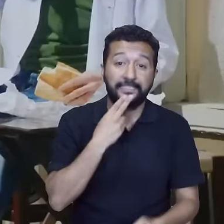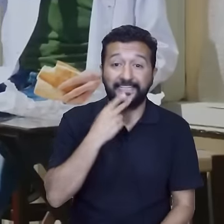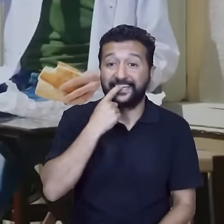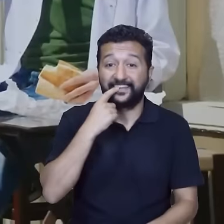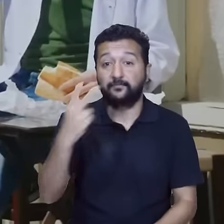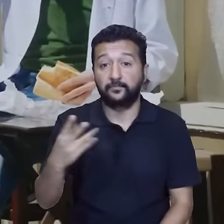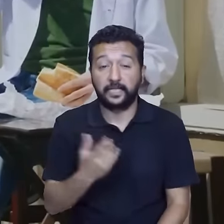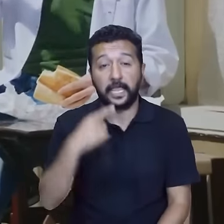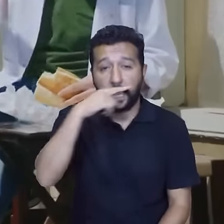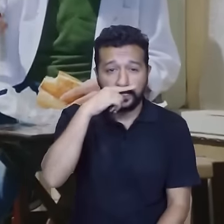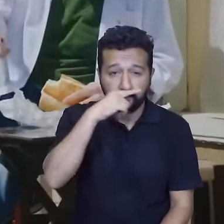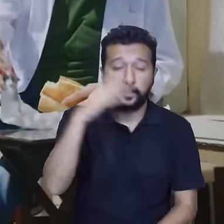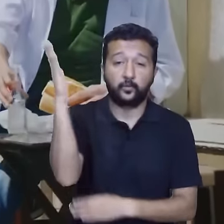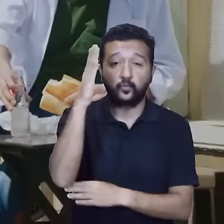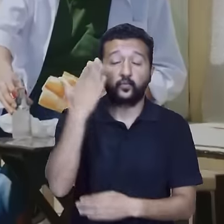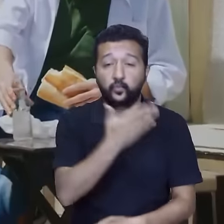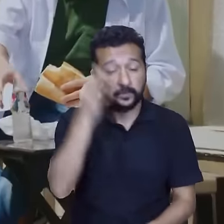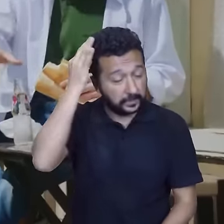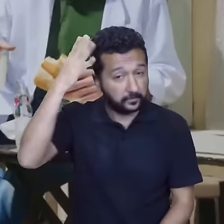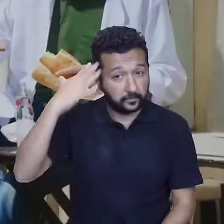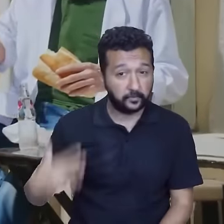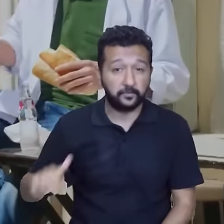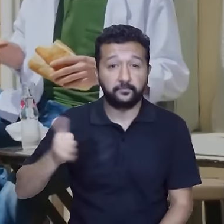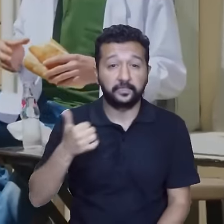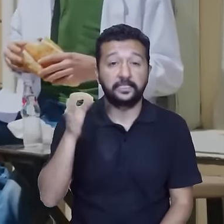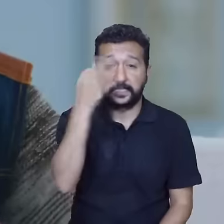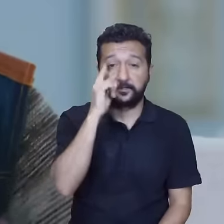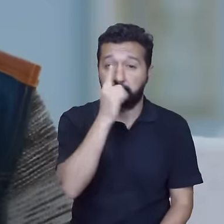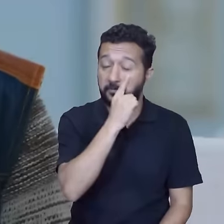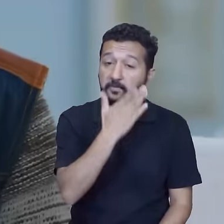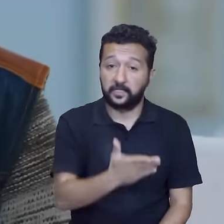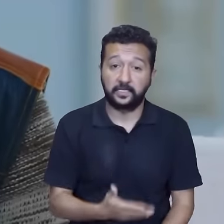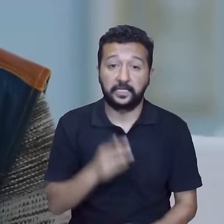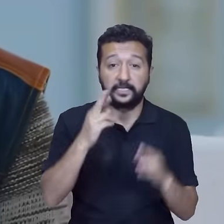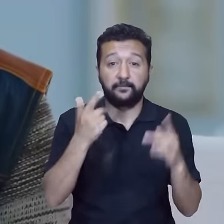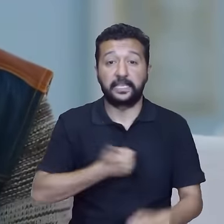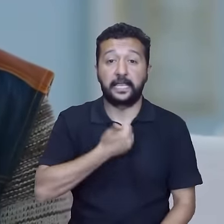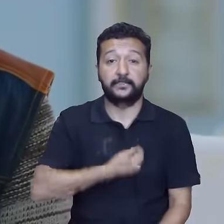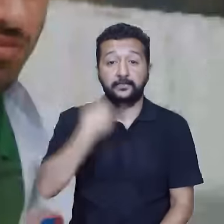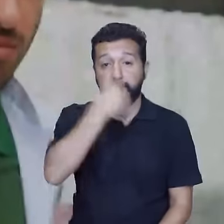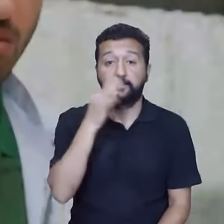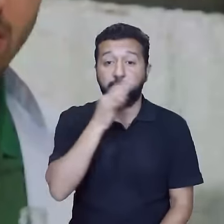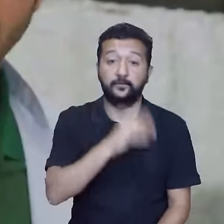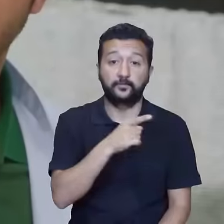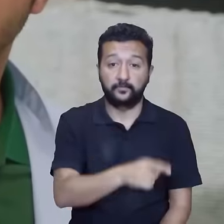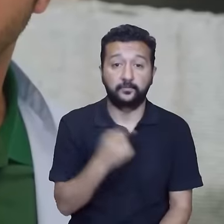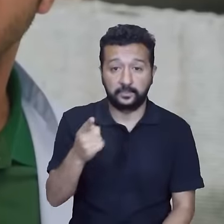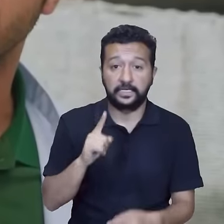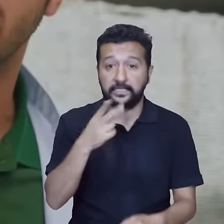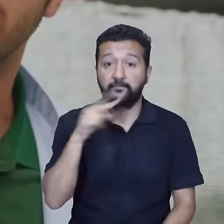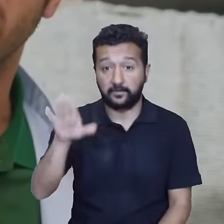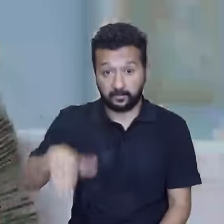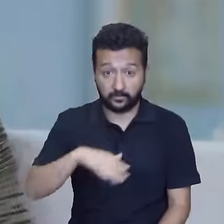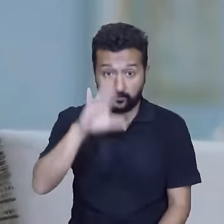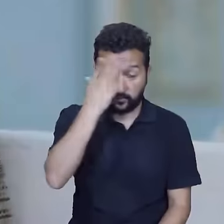dişçiymiş. Esmer, uzun saçları olan böyle yakut yeşili gözler. Yabancı artistlere benziyormuş. Hatır abladan